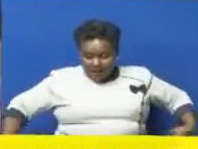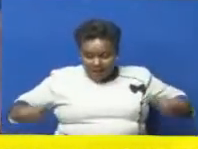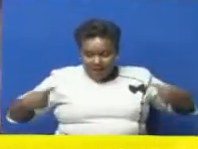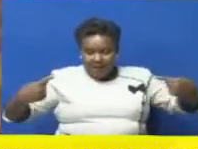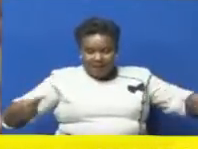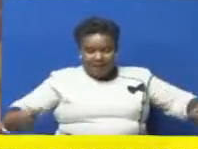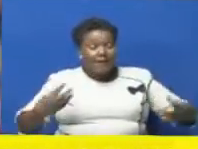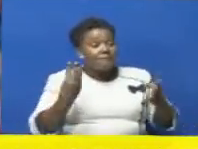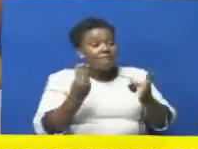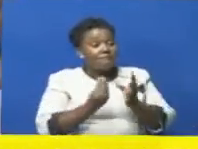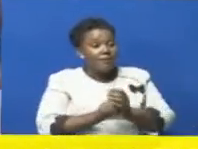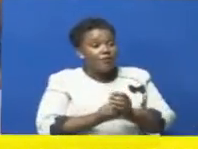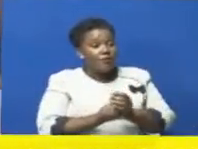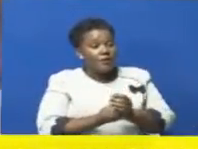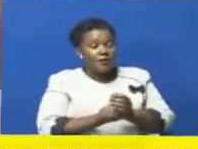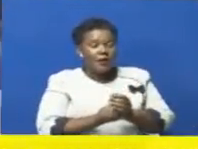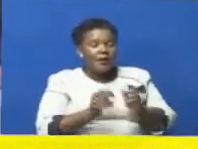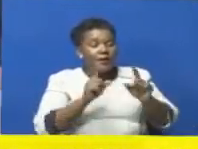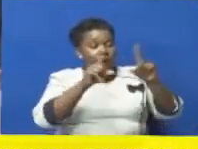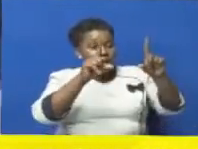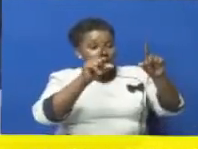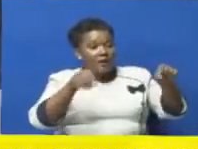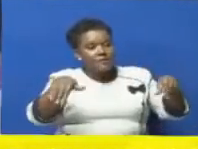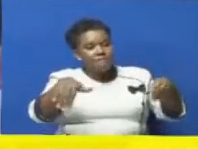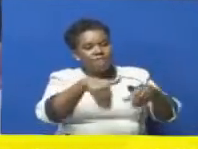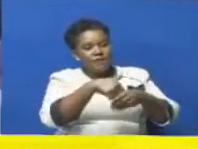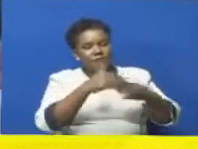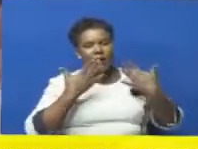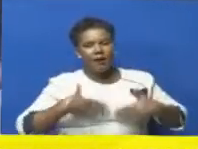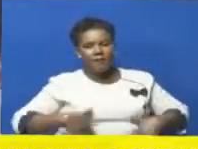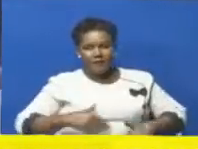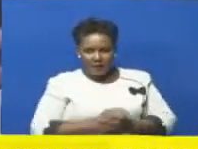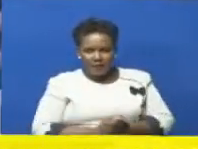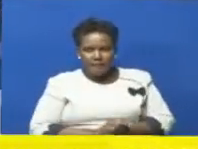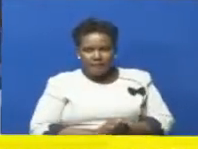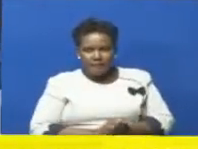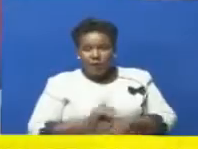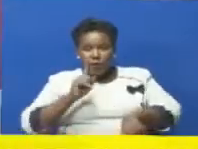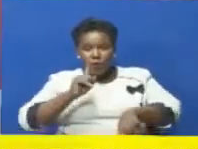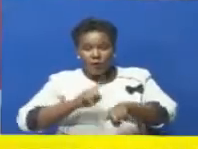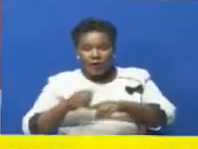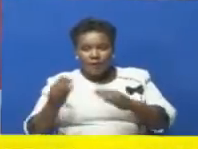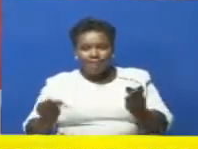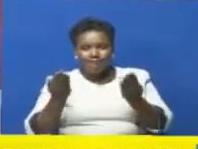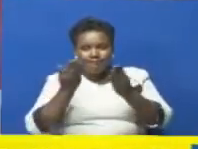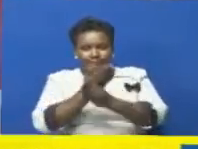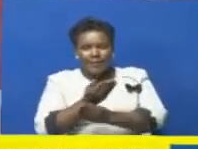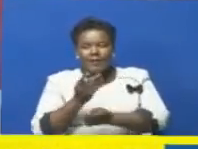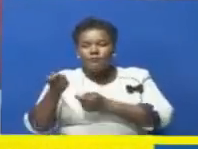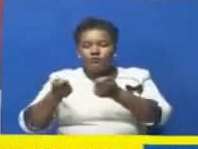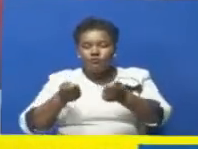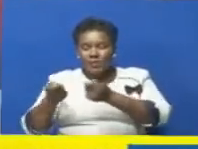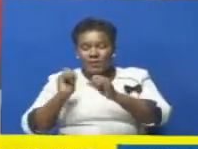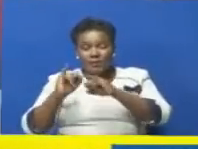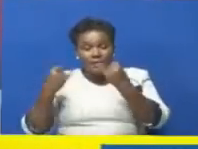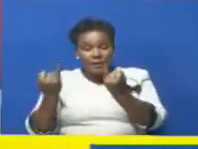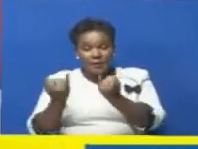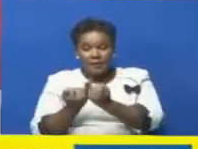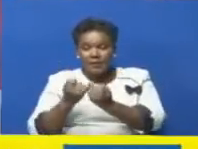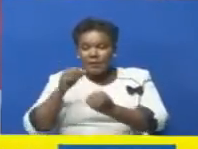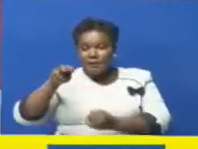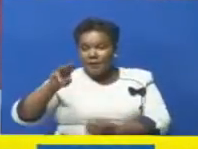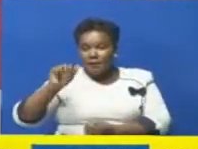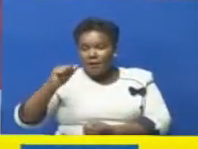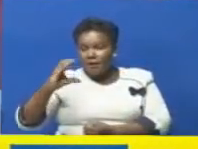afya. Wakizungumza jijini Dodoma wakati wa makabidhiano hayo, mkurugenzi wa taasisi hiyo Joyce Macha pamoja na